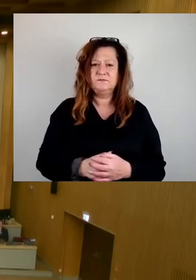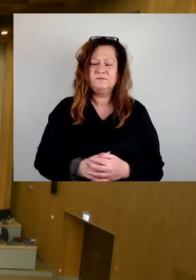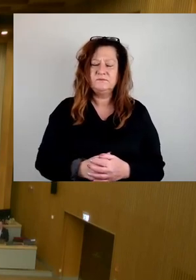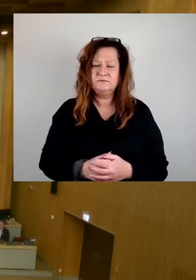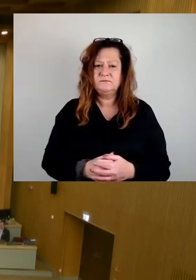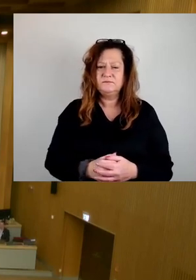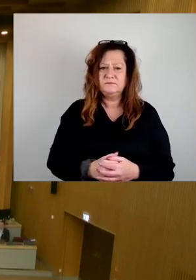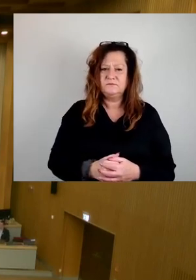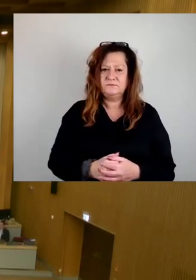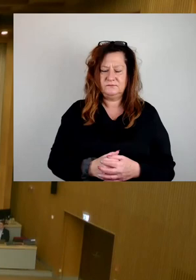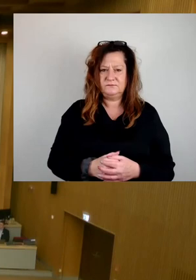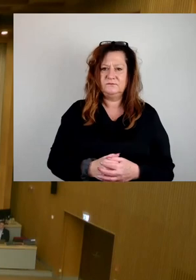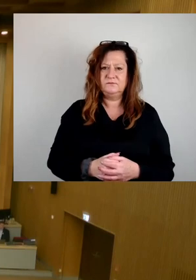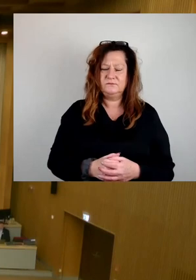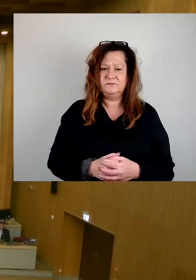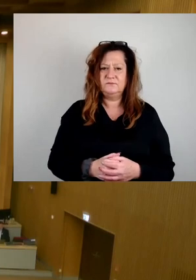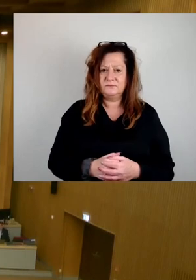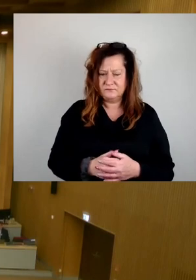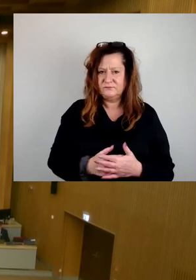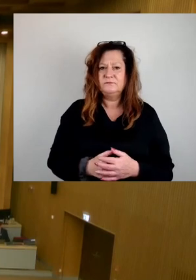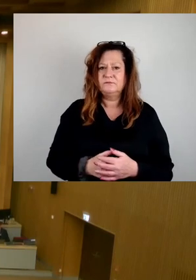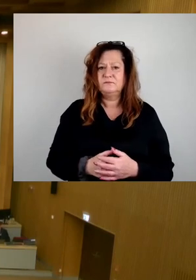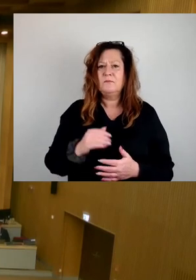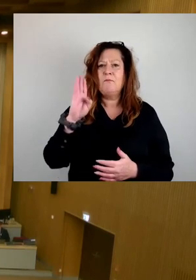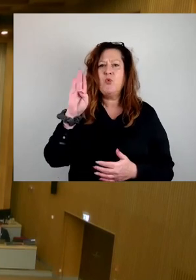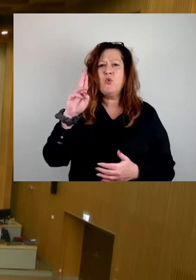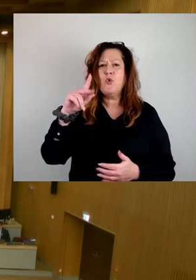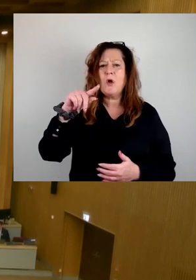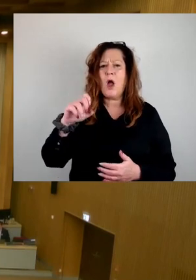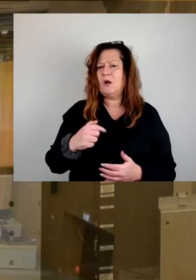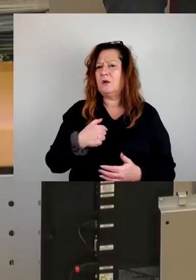Hi. Zur Buga will ich gar nichts sagen, ist mir völlig egal.